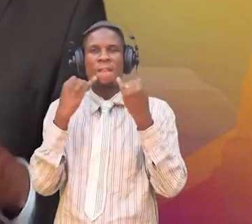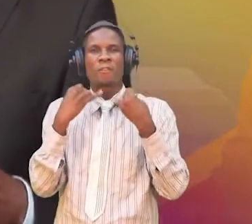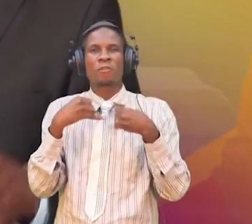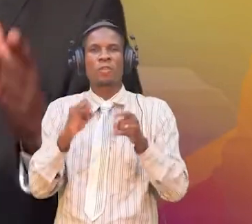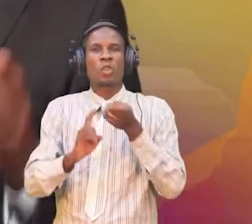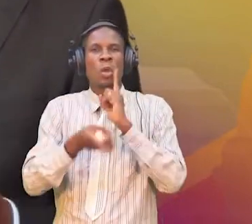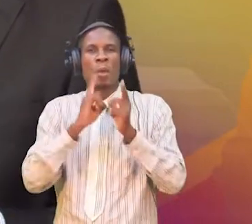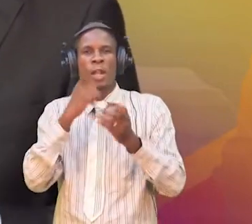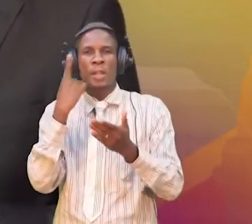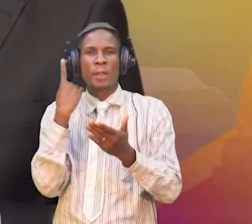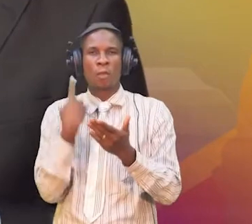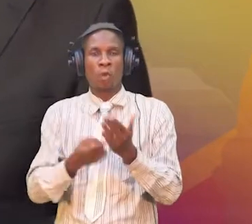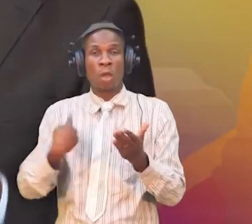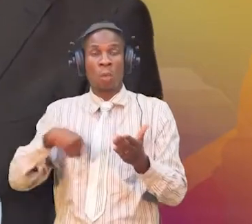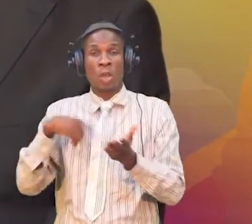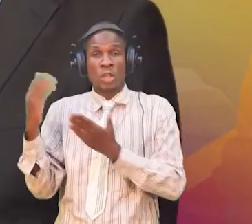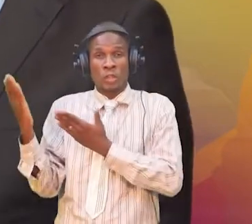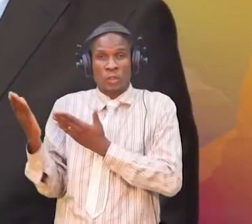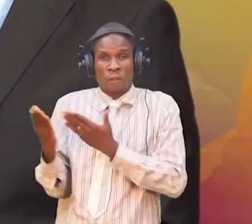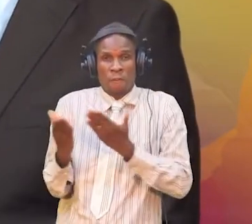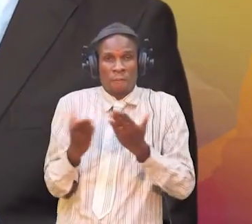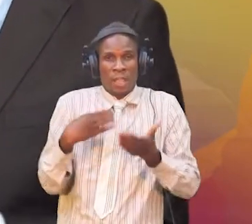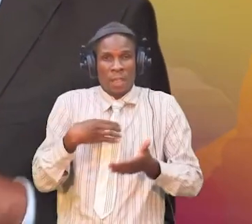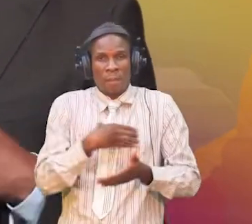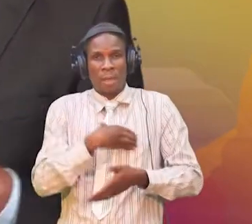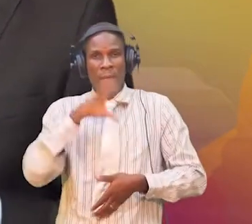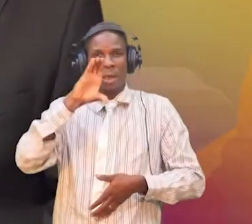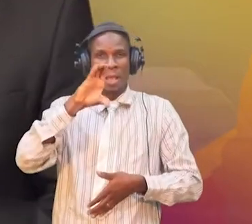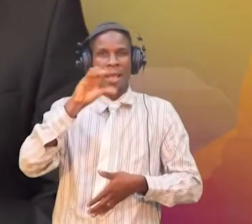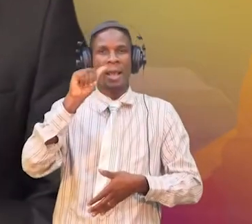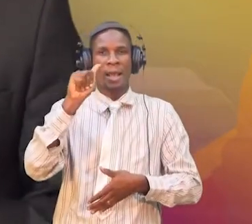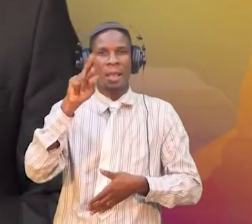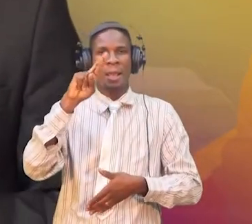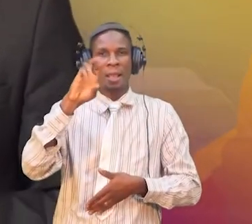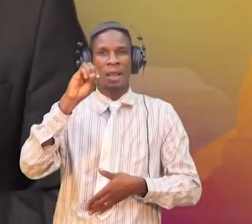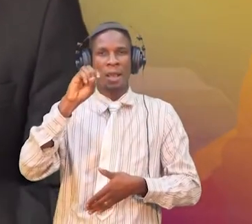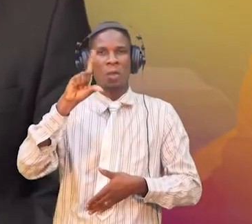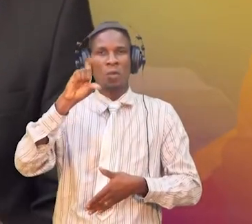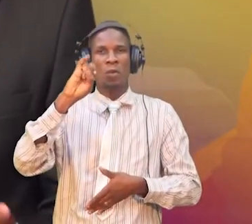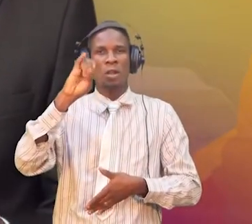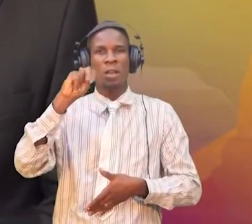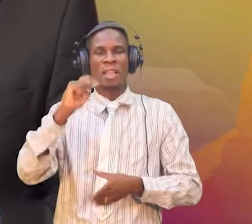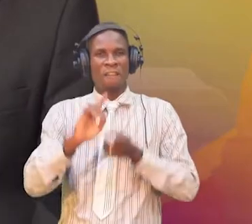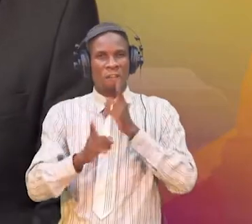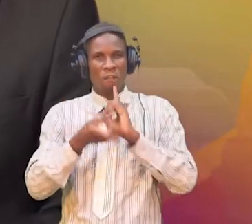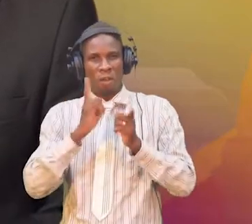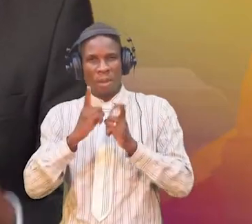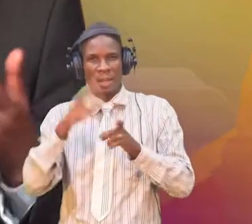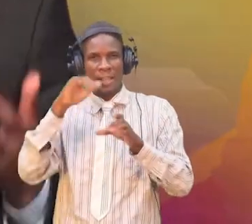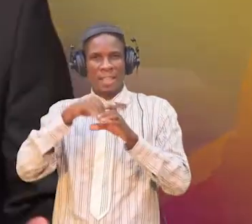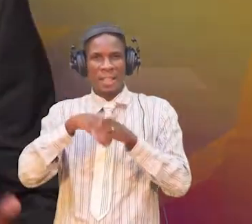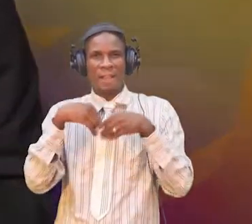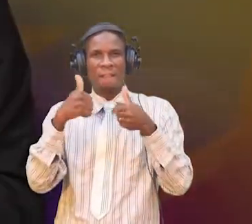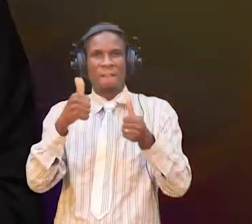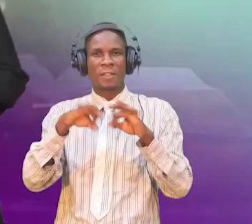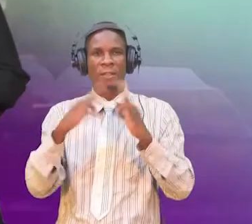lelo nazali kobenga mama Caroline Korali oyo akolobela biso na ntina ya bomoi